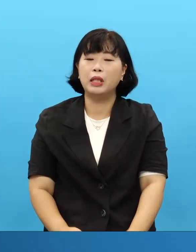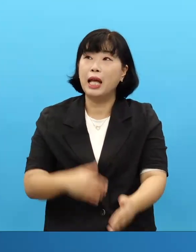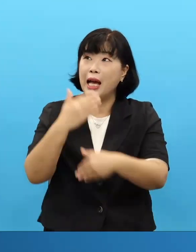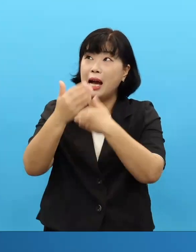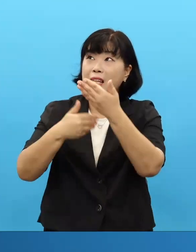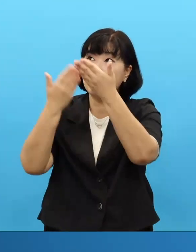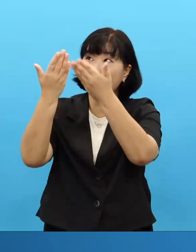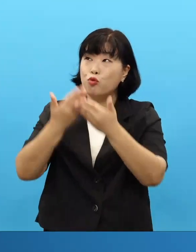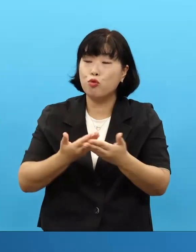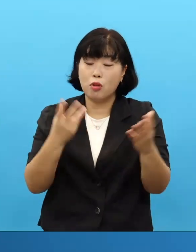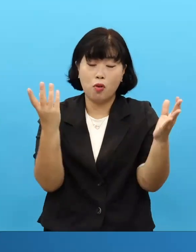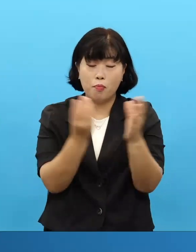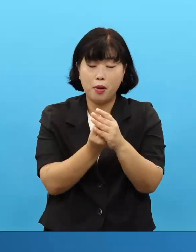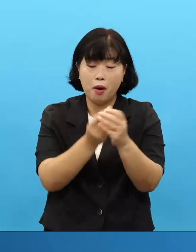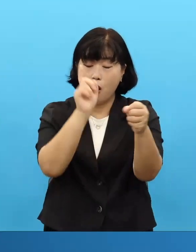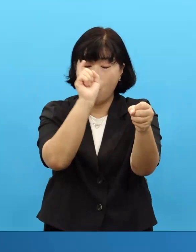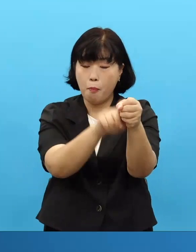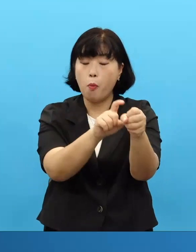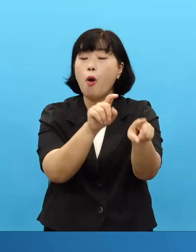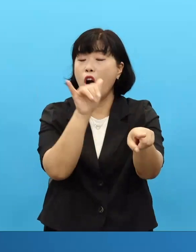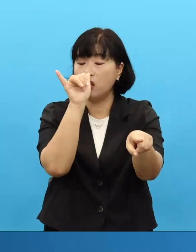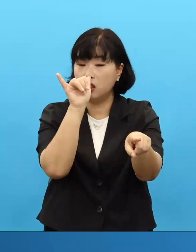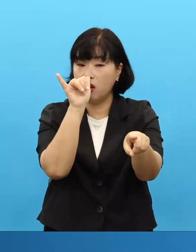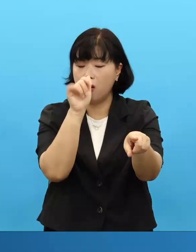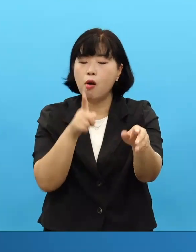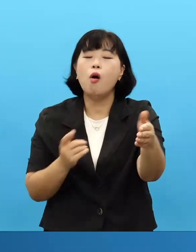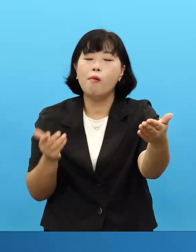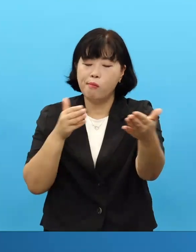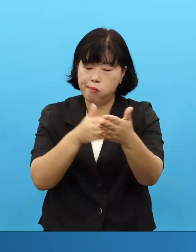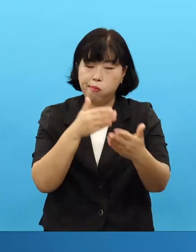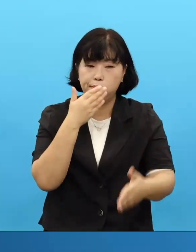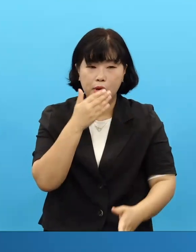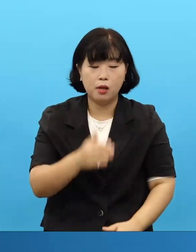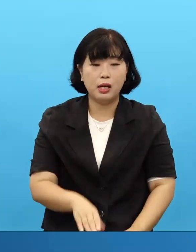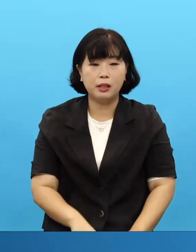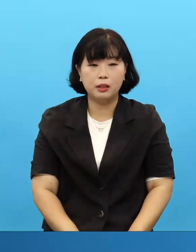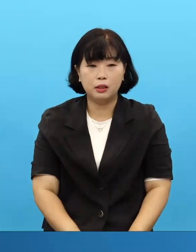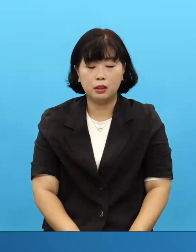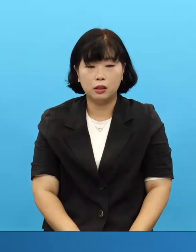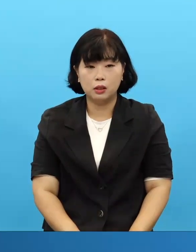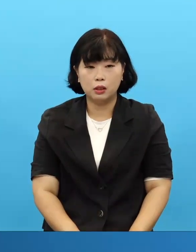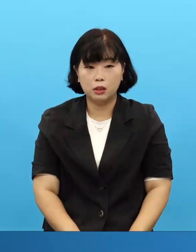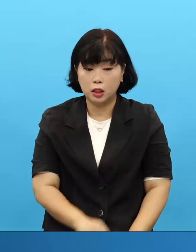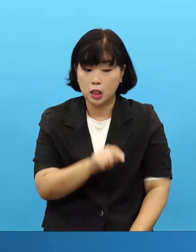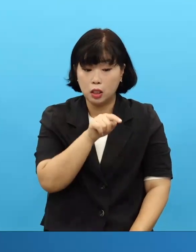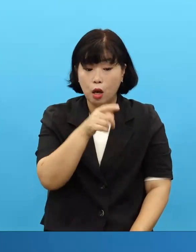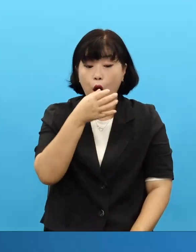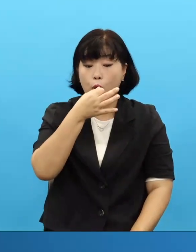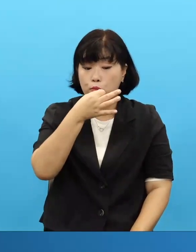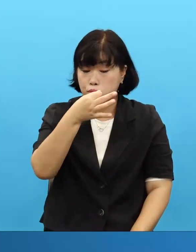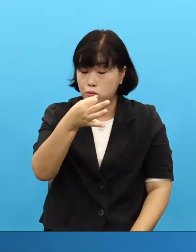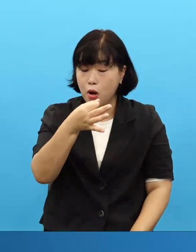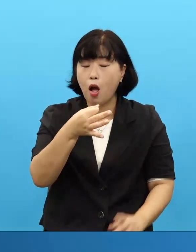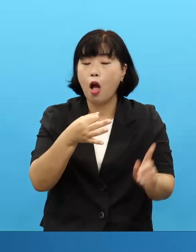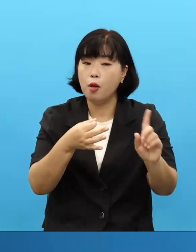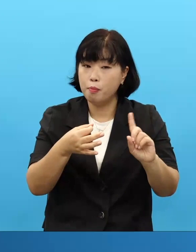절대 목표입니다. And that is the absolute goal. 예, 이걸 보고 우리는 실제로 누려야 되기